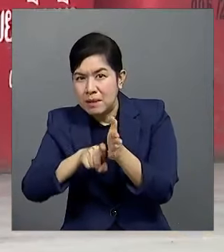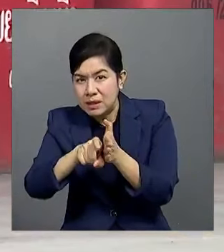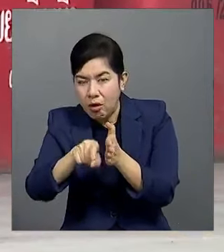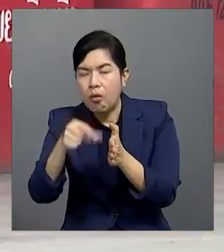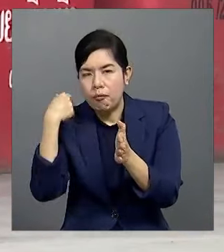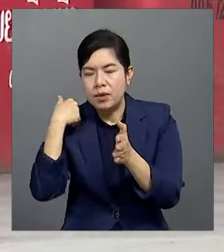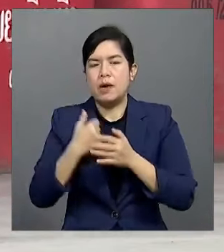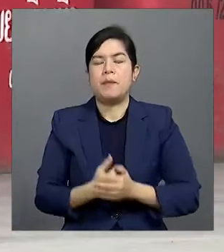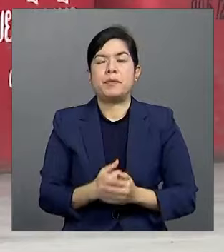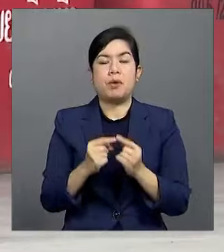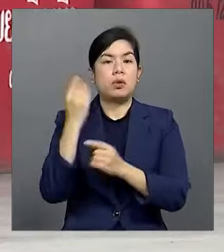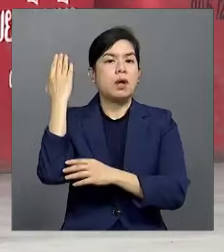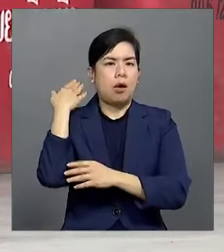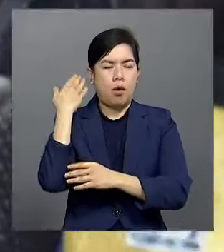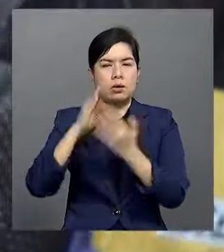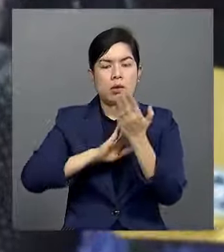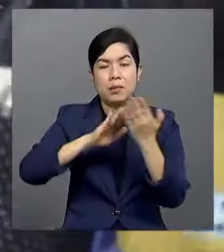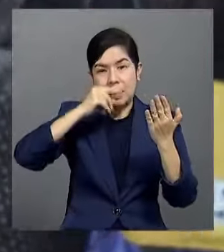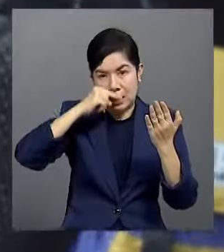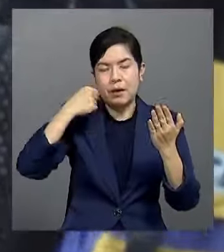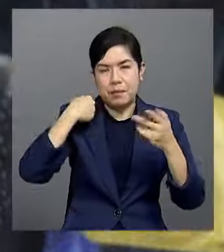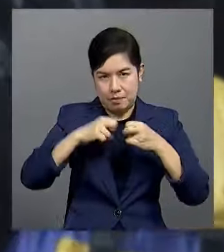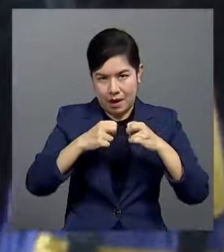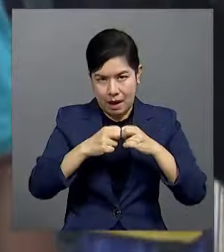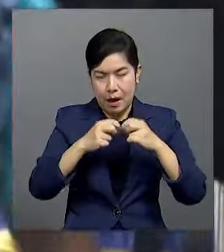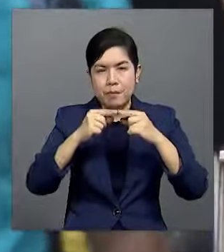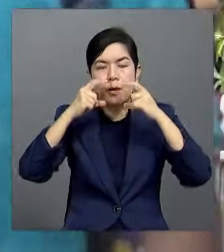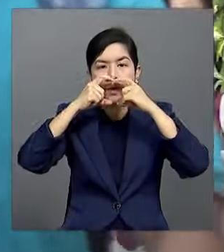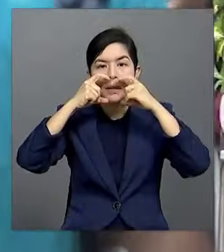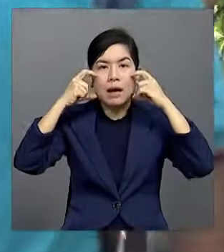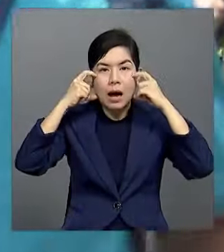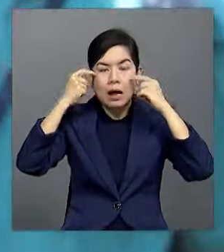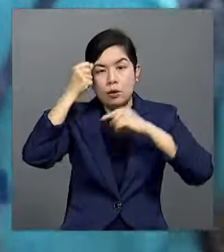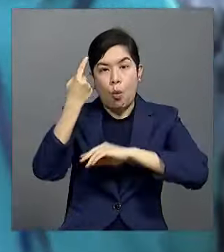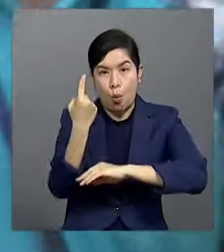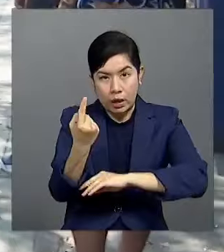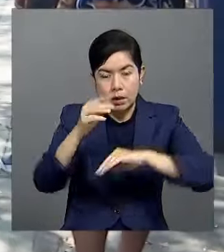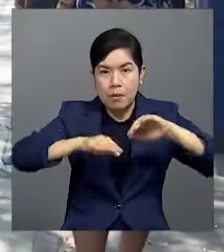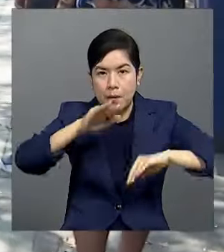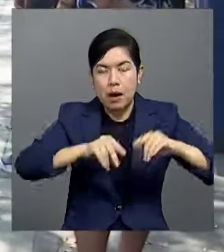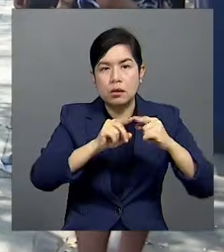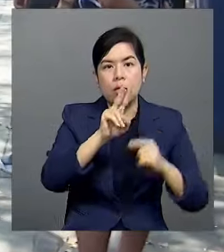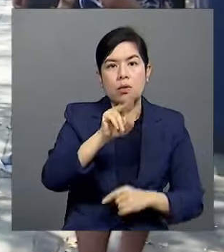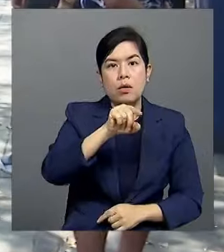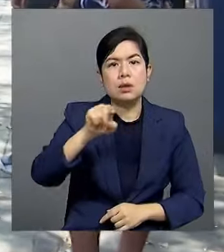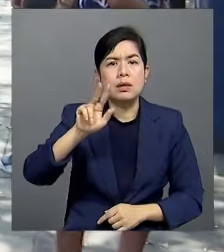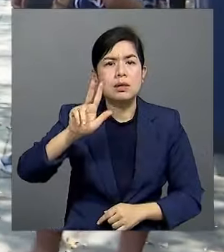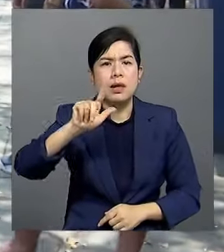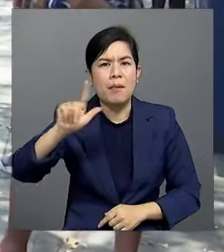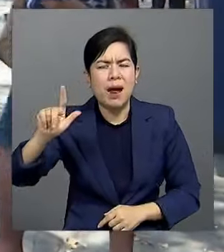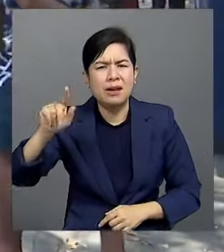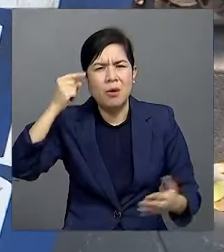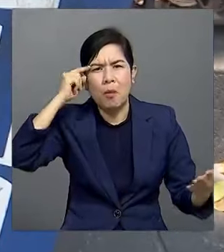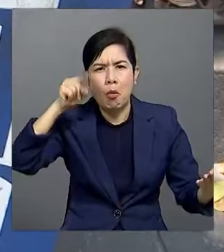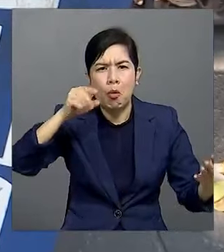ากนะเราใช้วันหนึ่งก็2-3ล้านชิ้นแล้วคนไม่รู้เอาไปทิ้งที่ไหนนะฮะก็ทิ้งตามขยะทั่